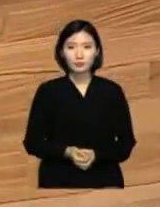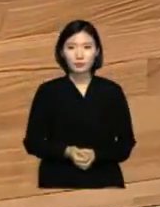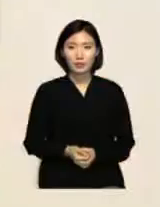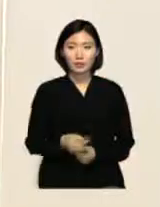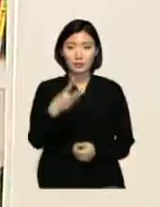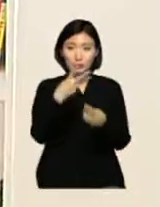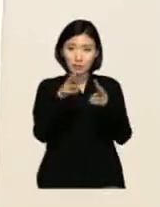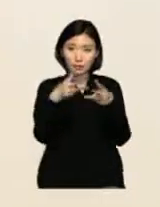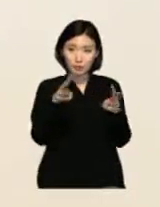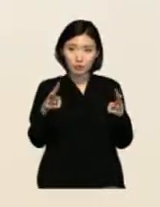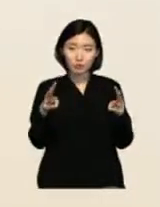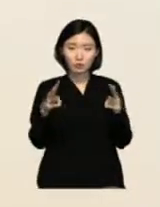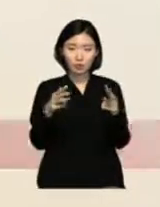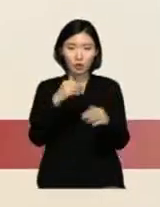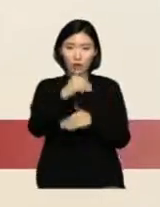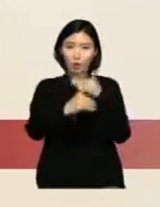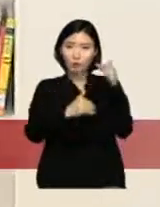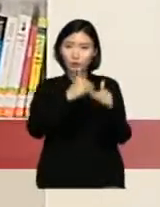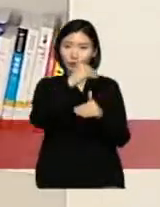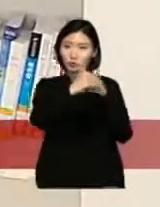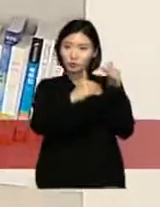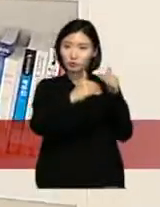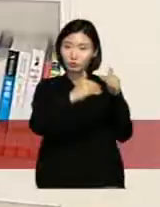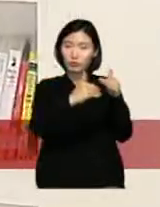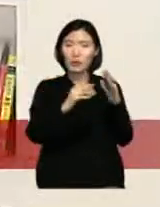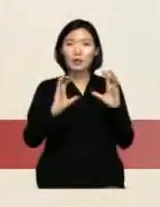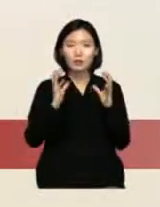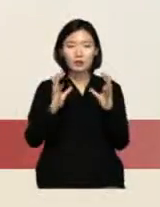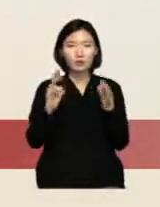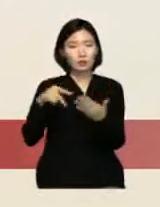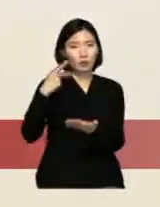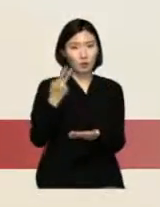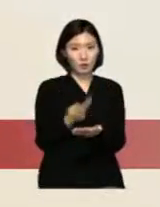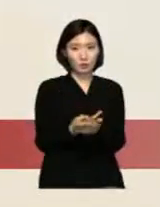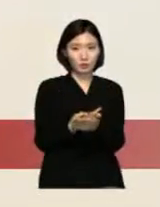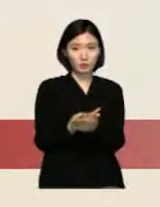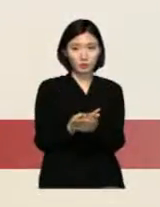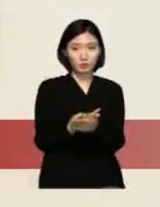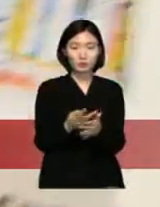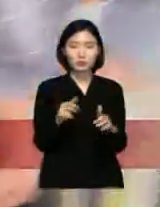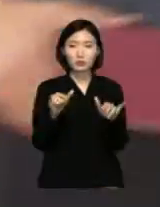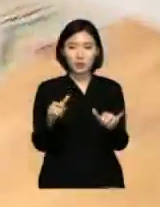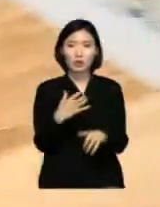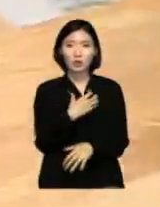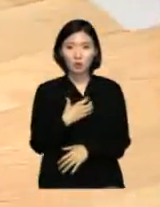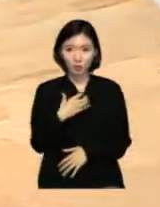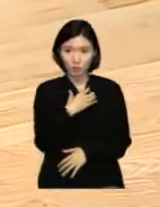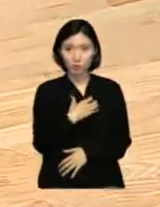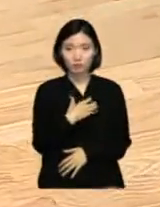3층짜리 건물에 계단이 상당히 가파른 편입니다. 아이들이 넘어지기라도 하면 크게 다칠 우려가 있습니다.